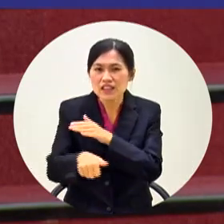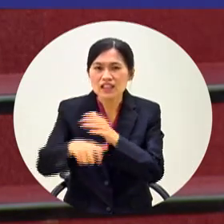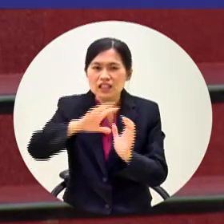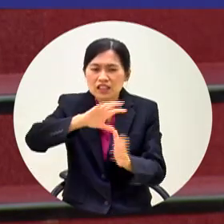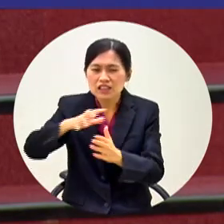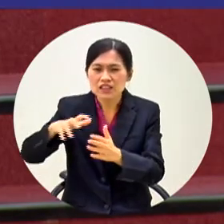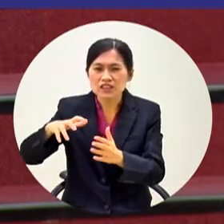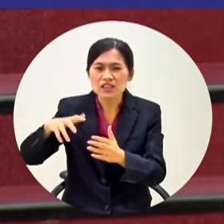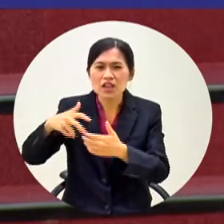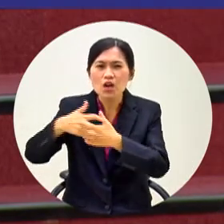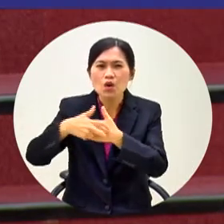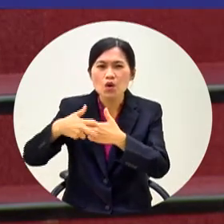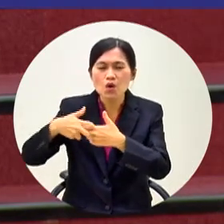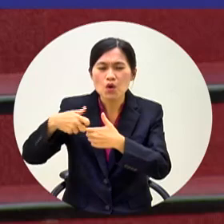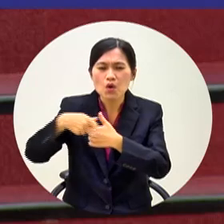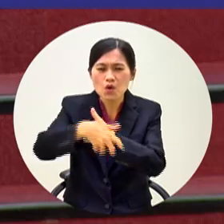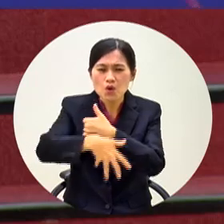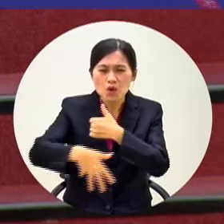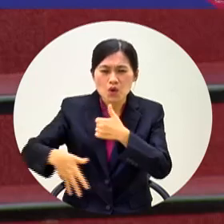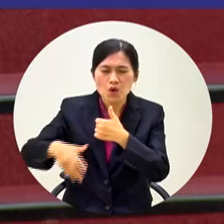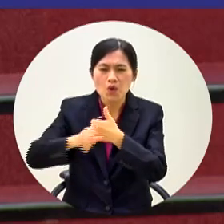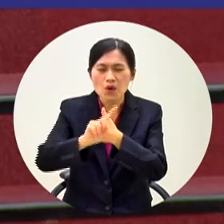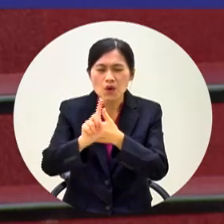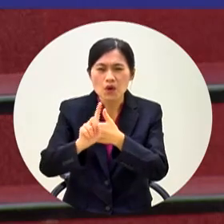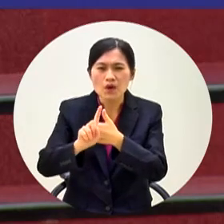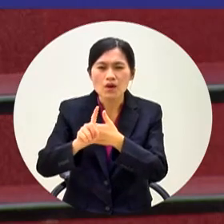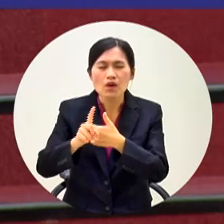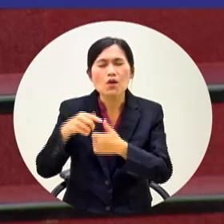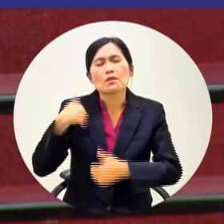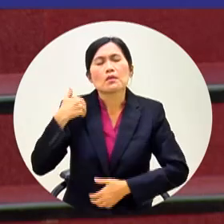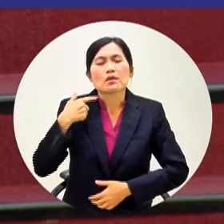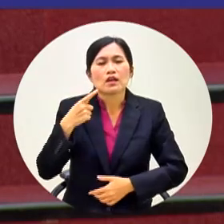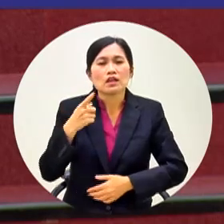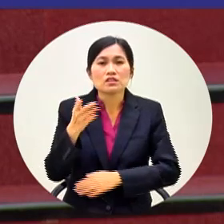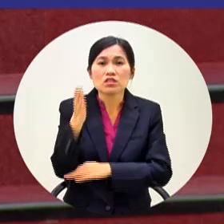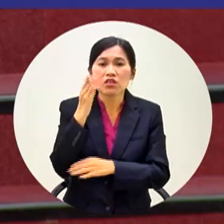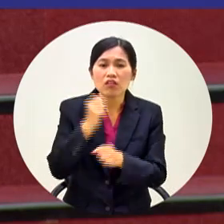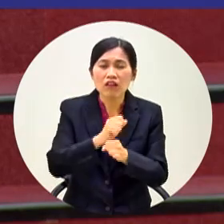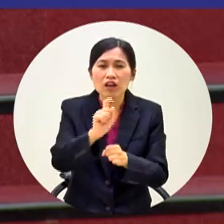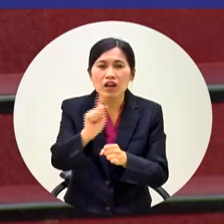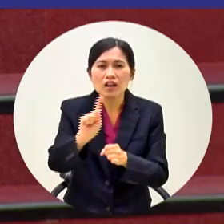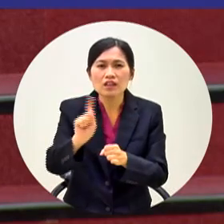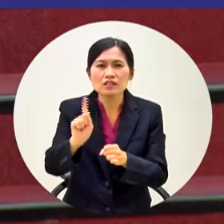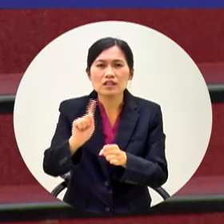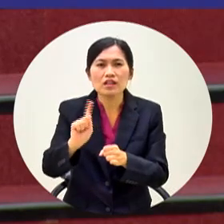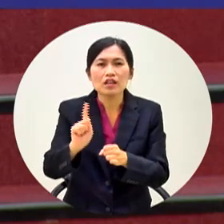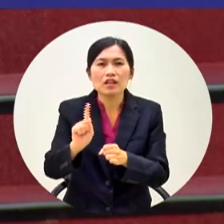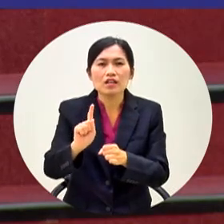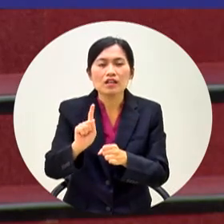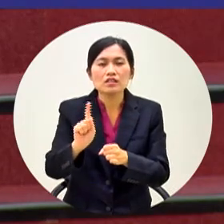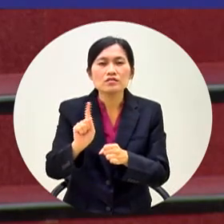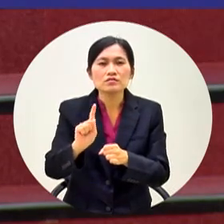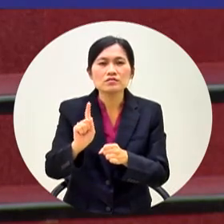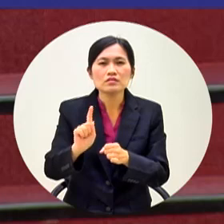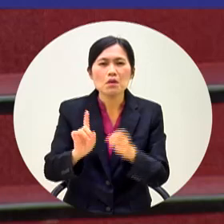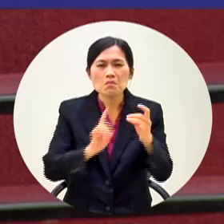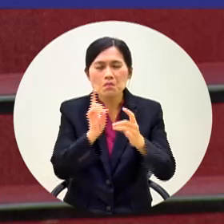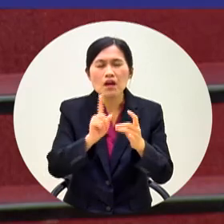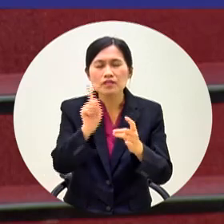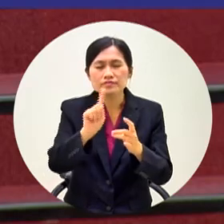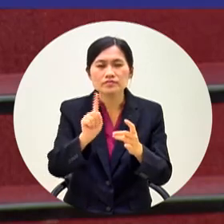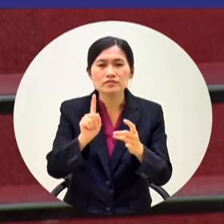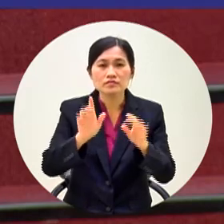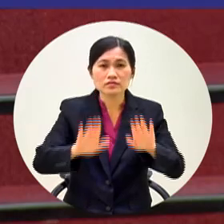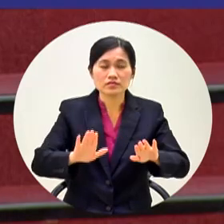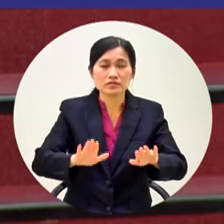论政府单位画什么样的大饼啦，我们都可以知道呢，这次呢拜登选上了之后，似乎